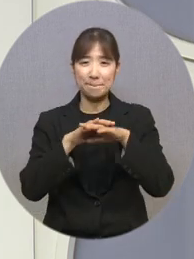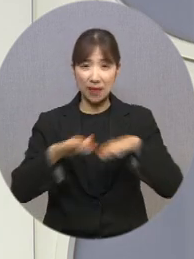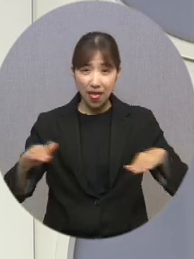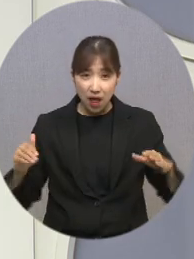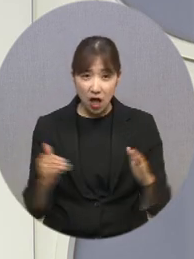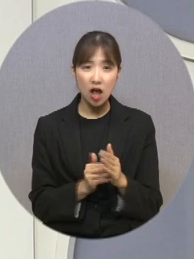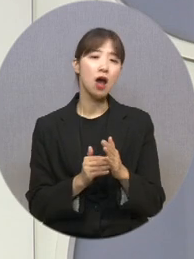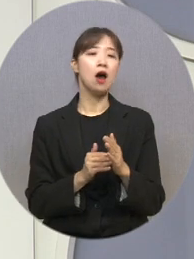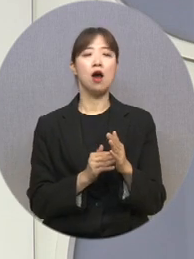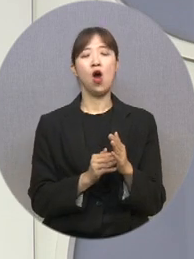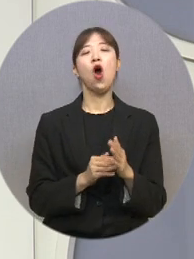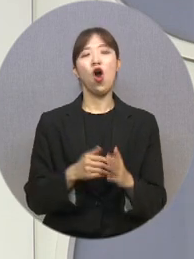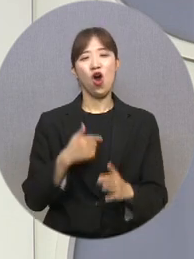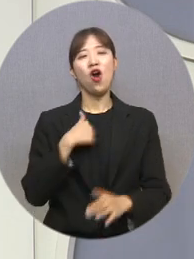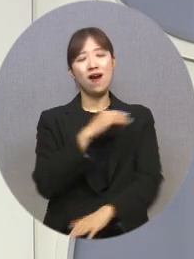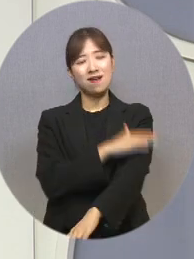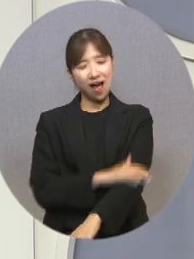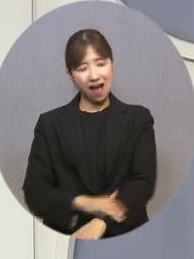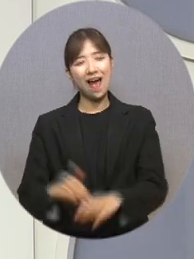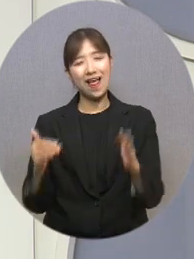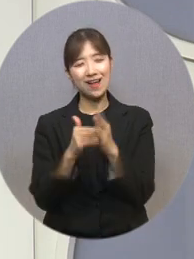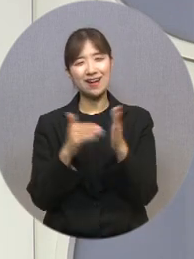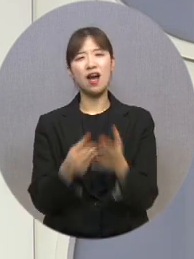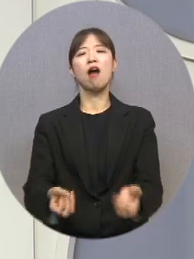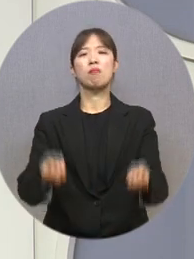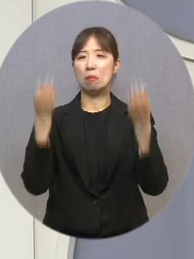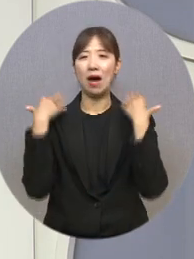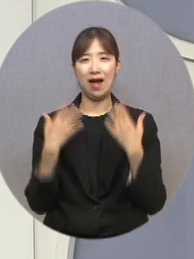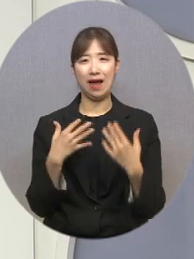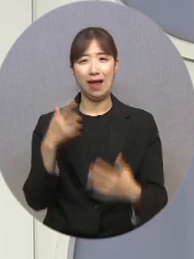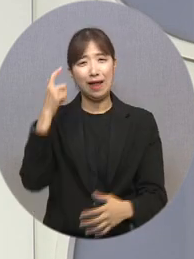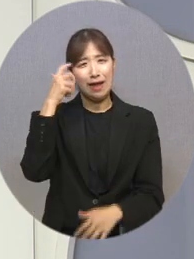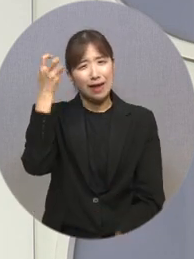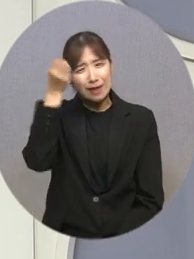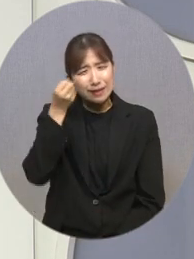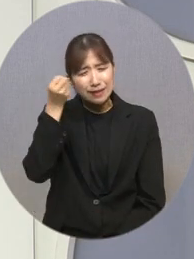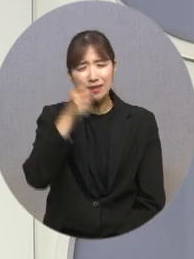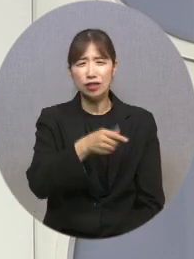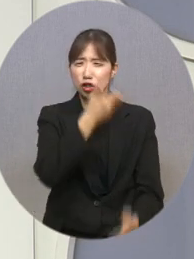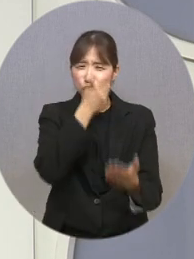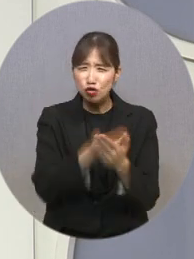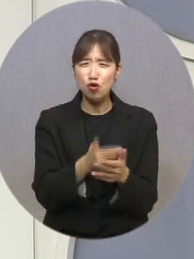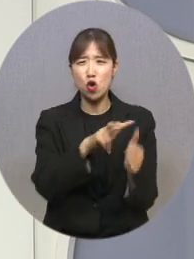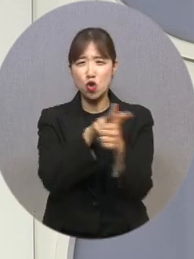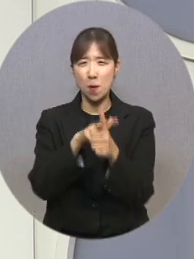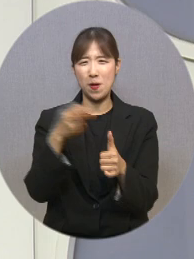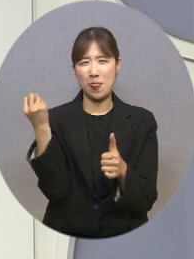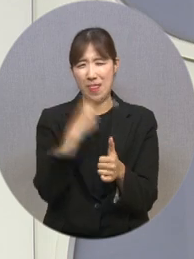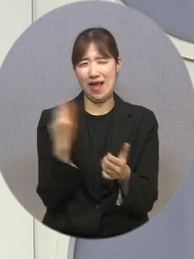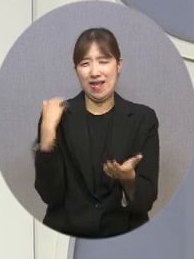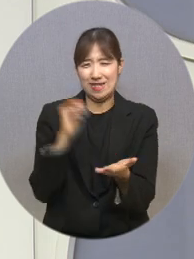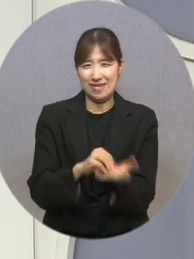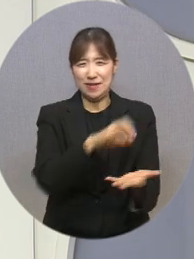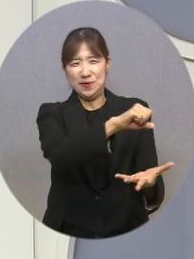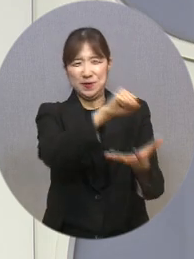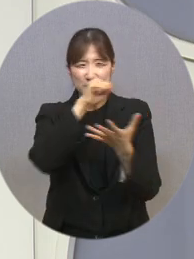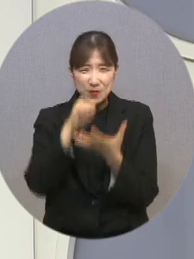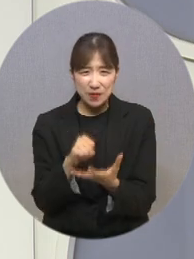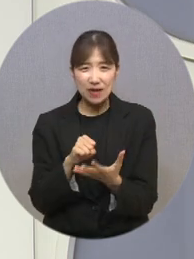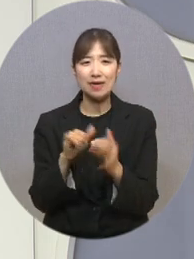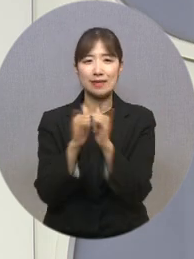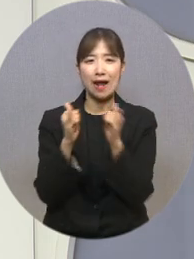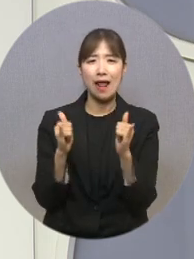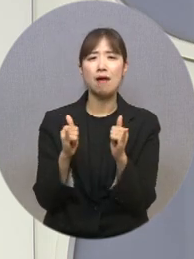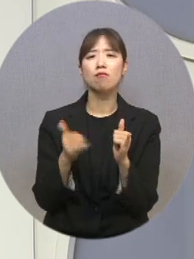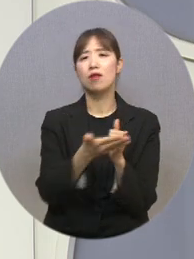야 진짜 이 어려운 사건 잘 하나 해결했다 하고 다 잊어먹어버리지 이 안에 중요한 정보를 다시 꺼내가지고